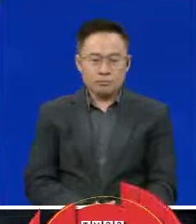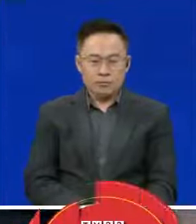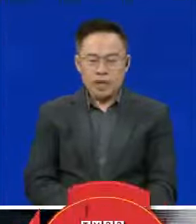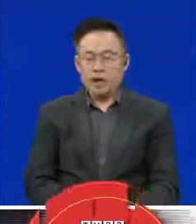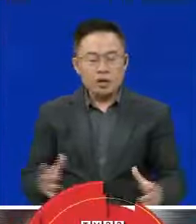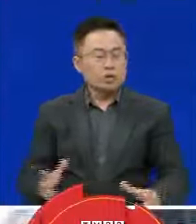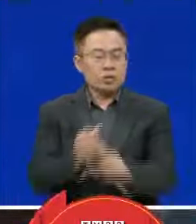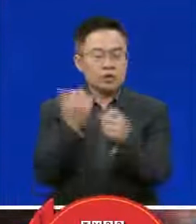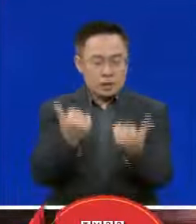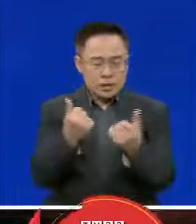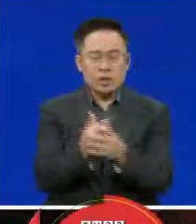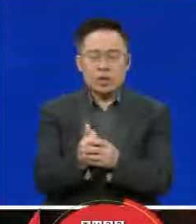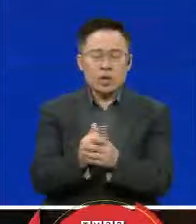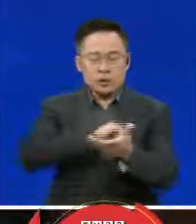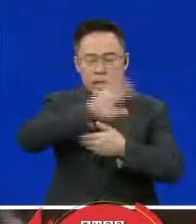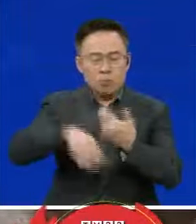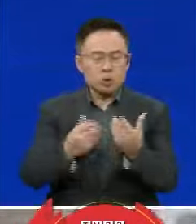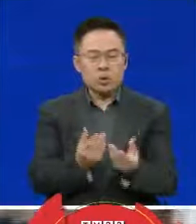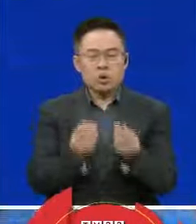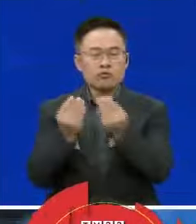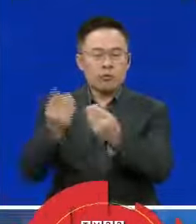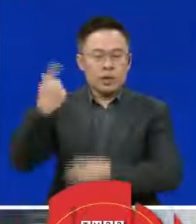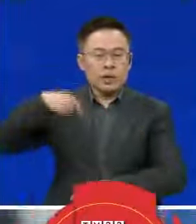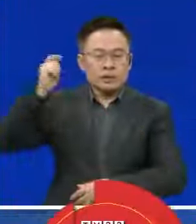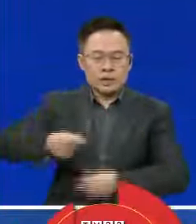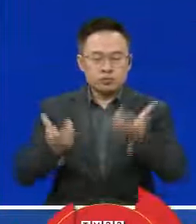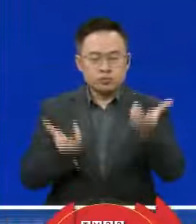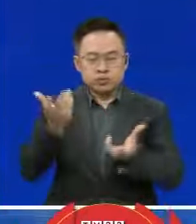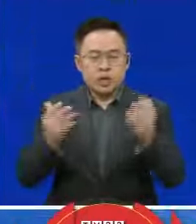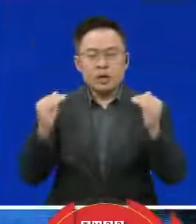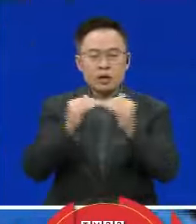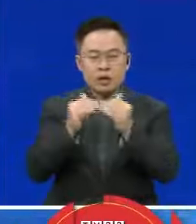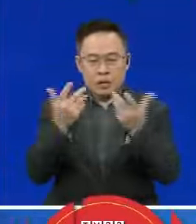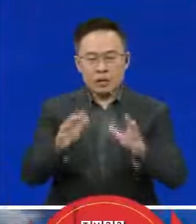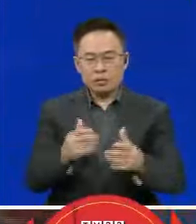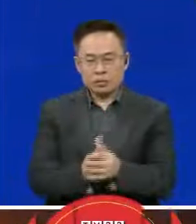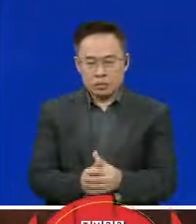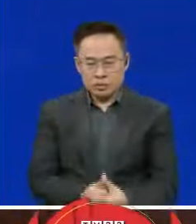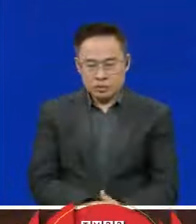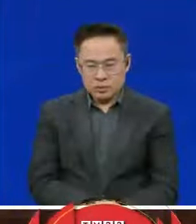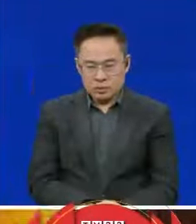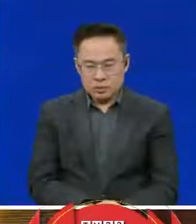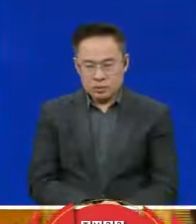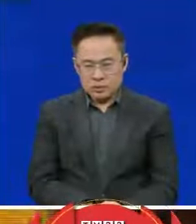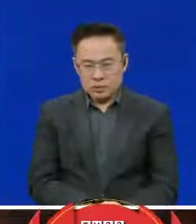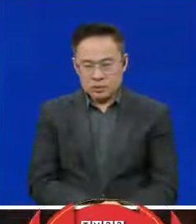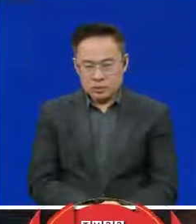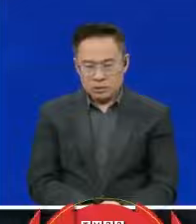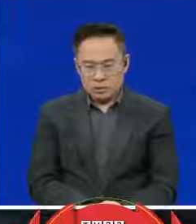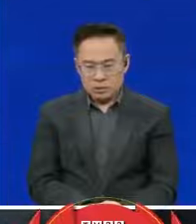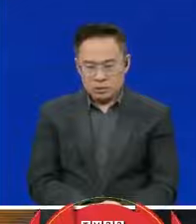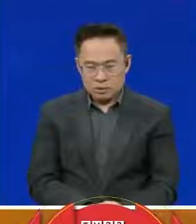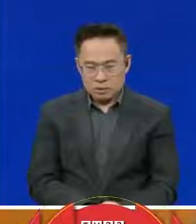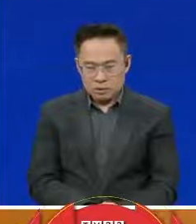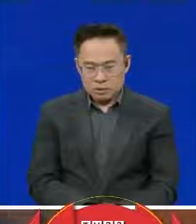นการยุติธรรมแล้วนะครับนะ บันได ระวัง พี่โตคิดว่าถูกกันแกล้งไหม ยังครับ ยังไม่ขอตอบต